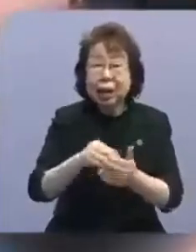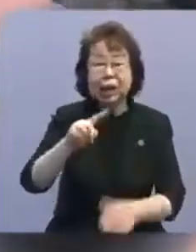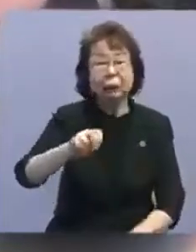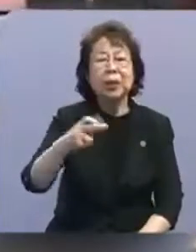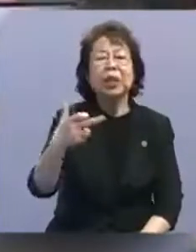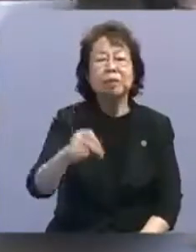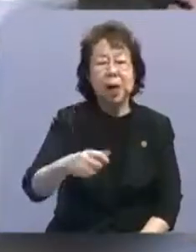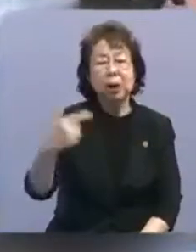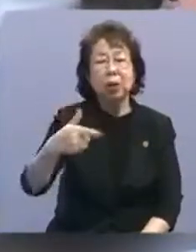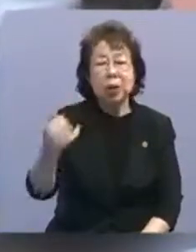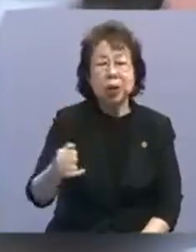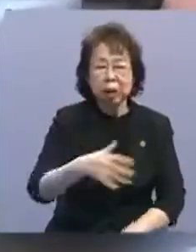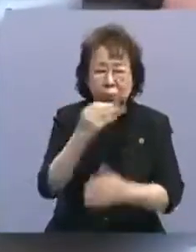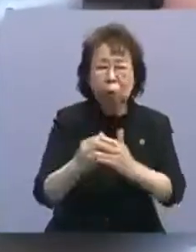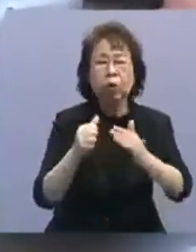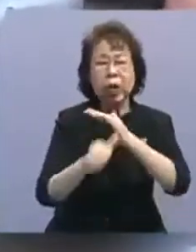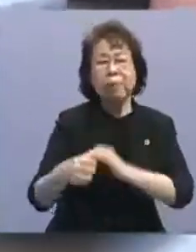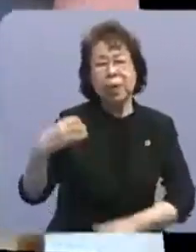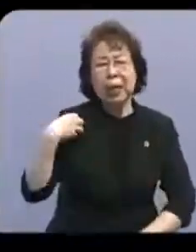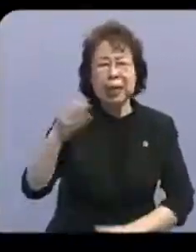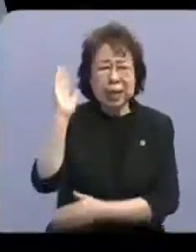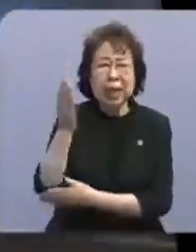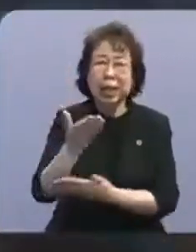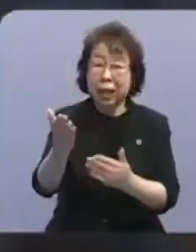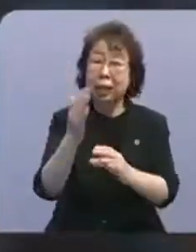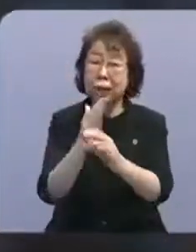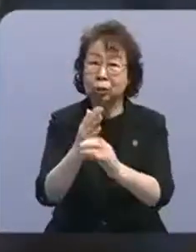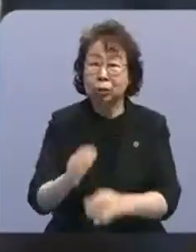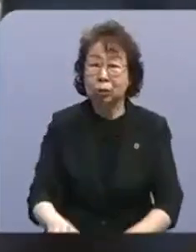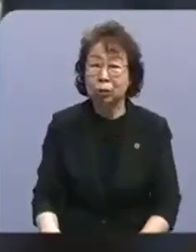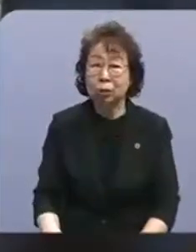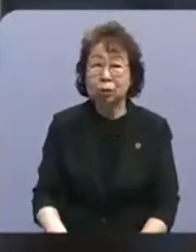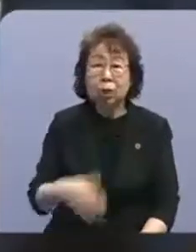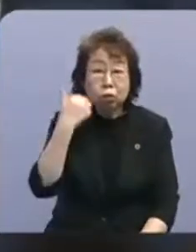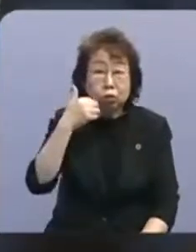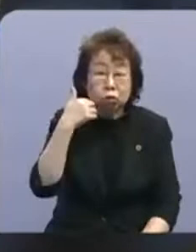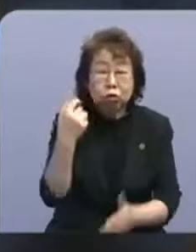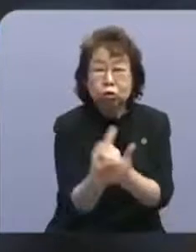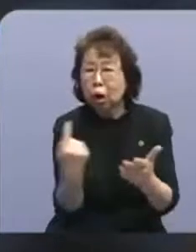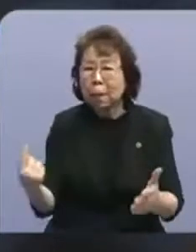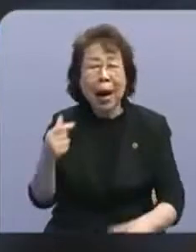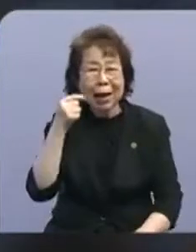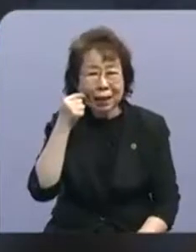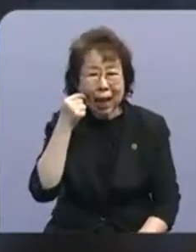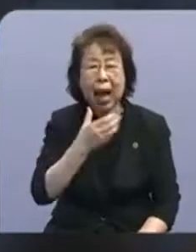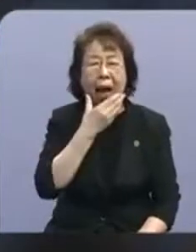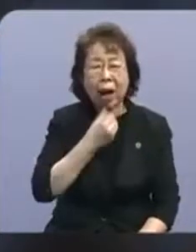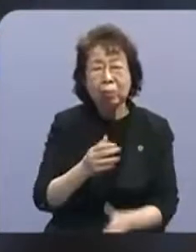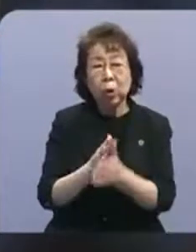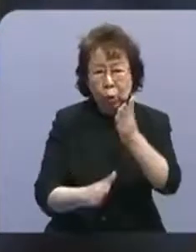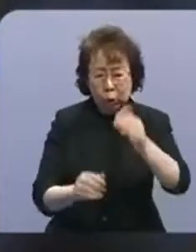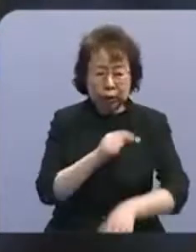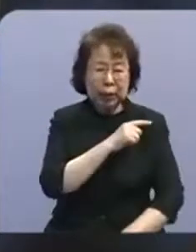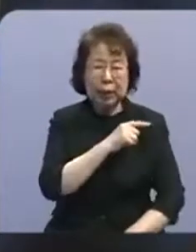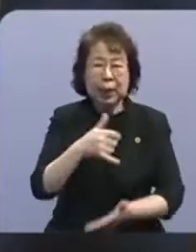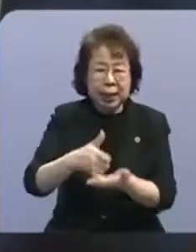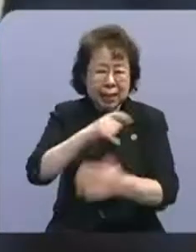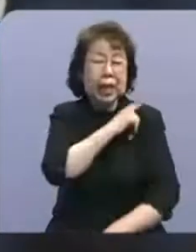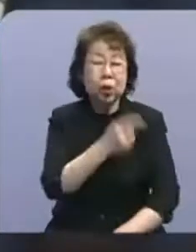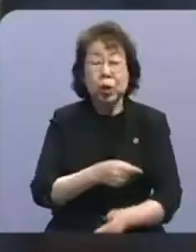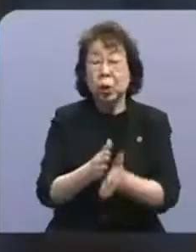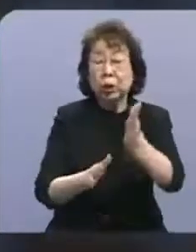명 의 목소리를 대변해 왔습니다 누구도 소외 댐 없는 행복도시 즉 인권 도시가 되려면